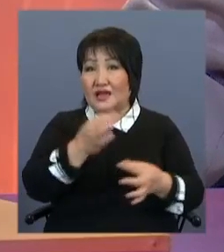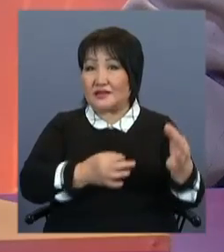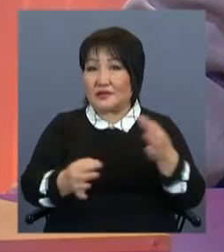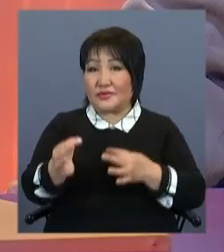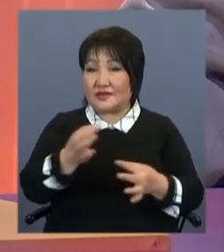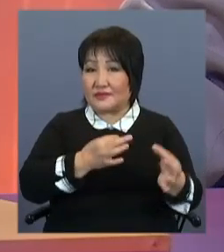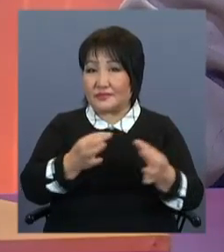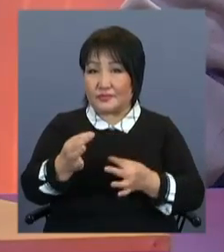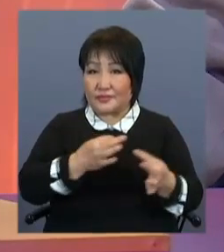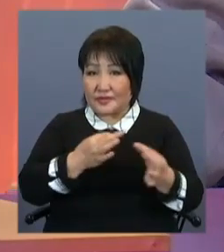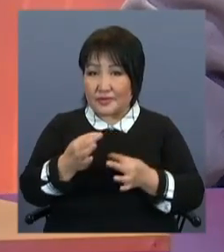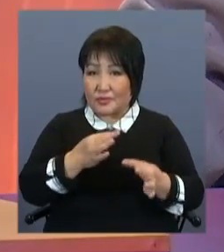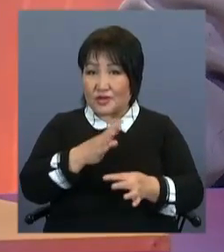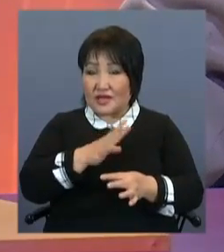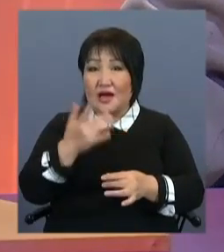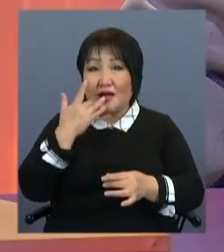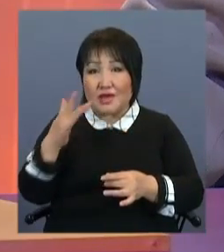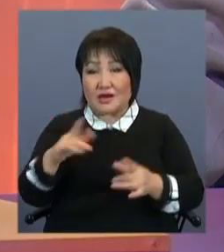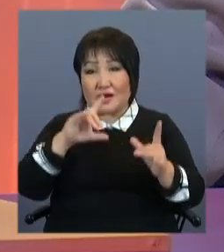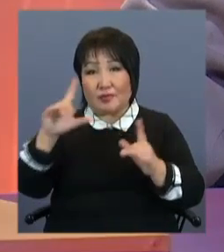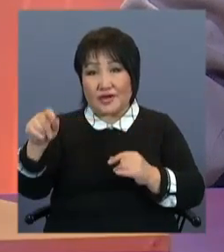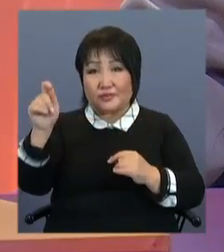Америкаға барып келгеннен кейін біздің азаматтар